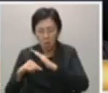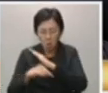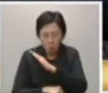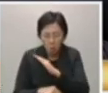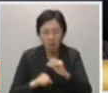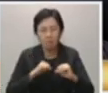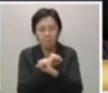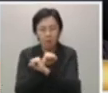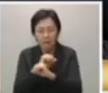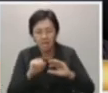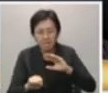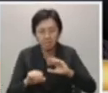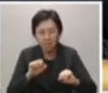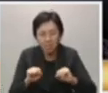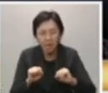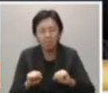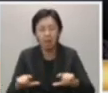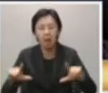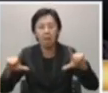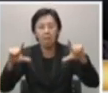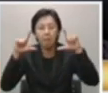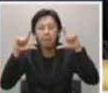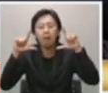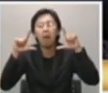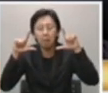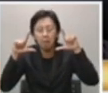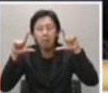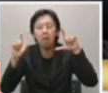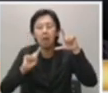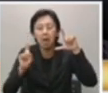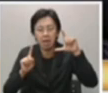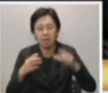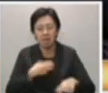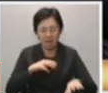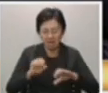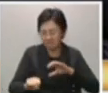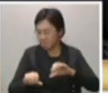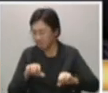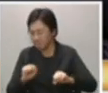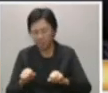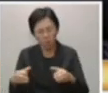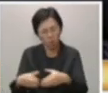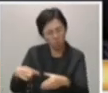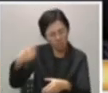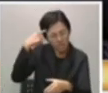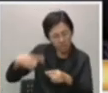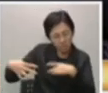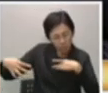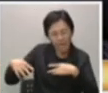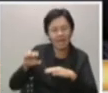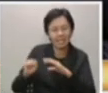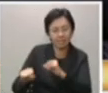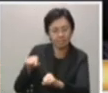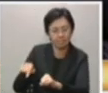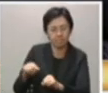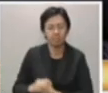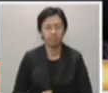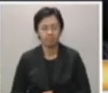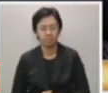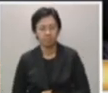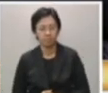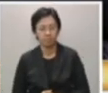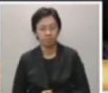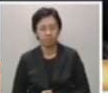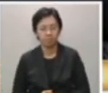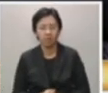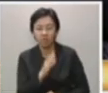สร้างภาพและเครื่องมือของรัฐบาลที่จะให้จัดการฝ่ายตรงข้ามแต่ในขณะที่หาก